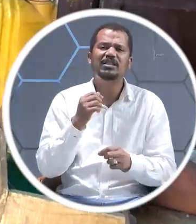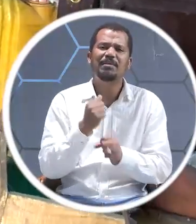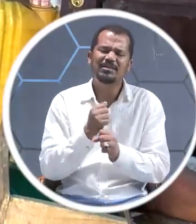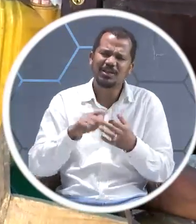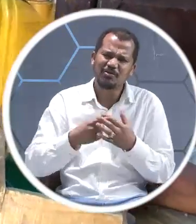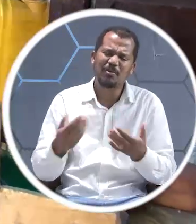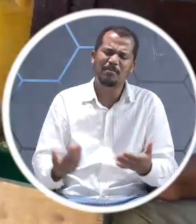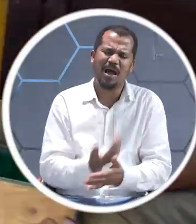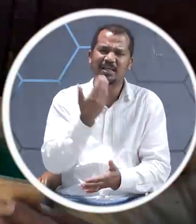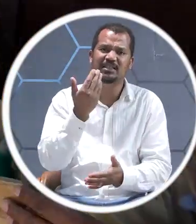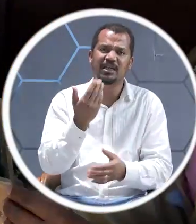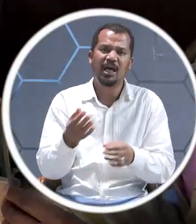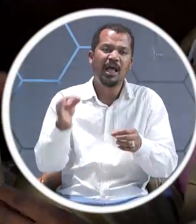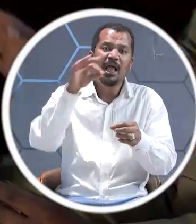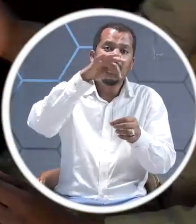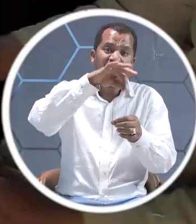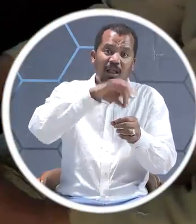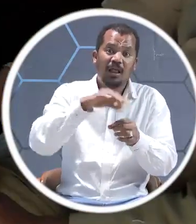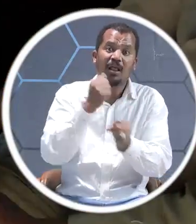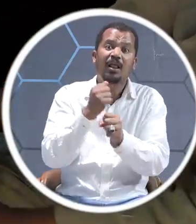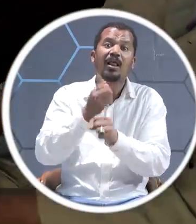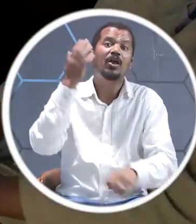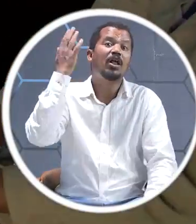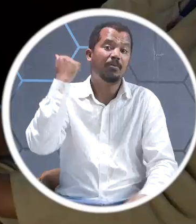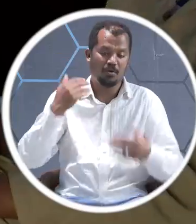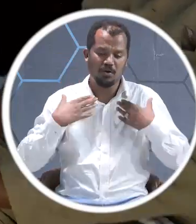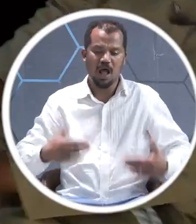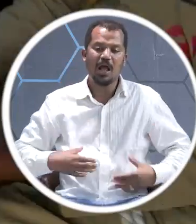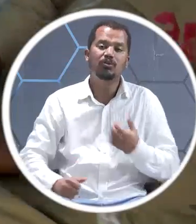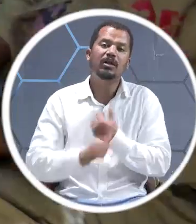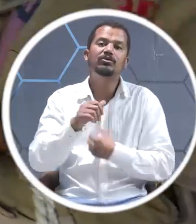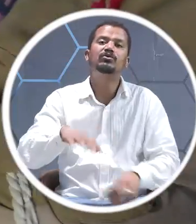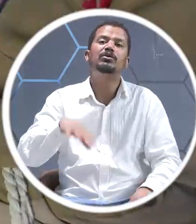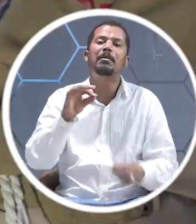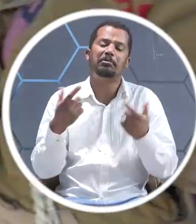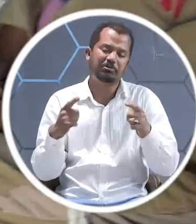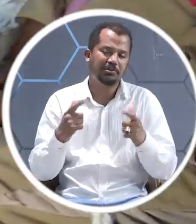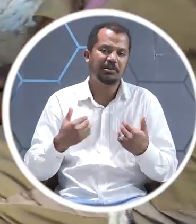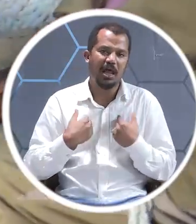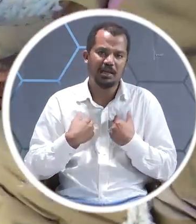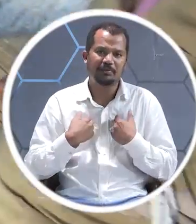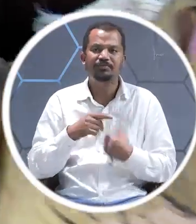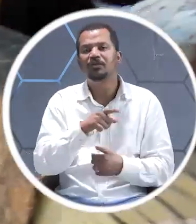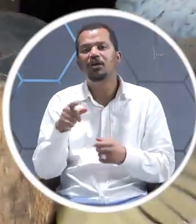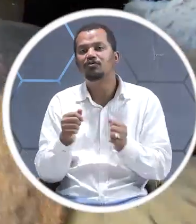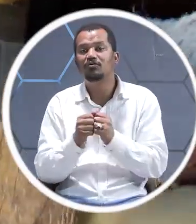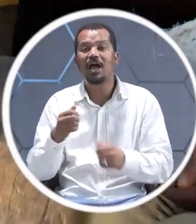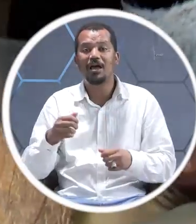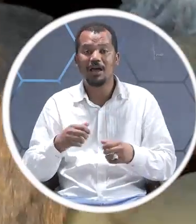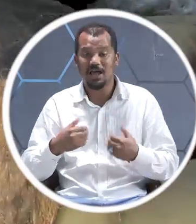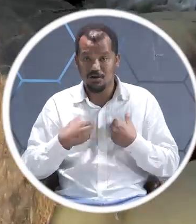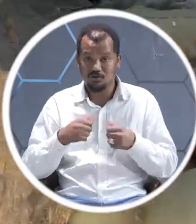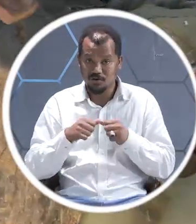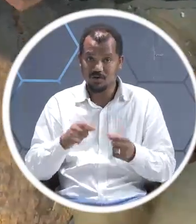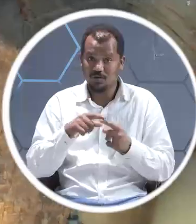ጀምሮ በአዲስ መልክ ደግሞ ተቀጥረው እየሰሩ የነበሩ አካል ጉዳተኞችን የማግኘት እንችላለን። ከነሱ ጋር